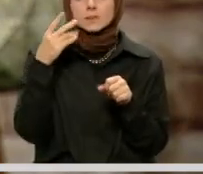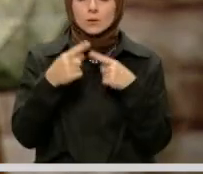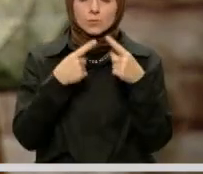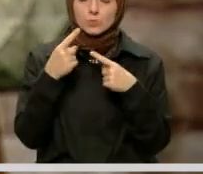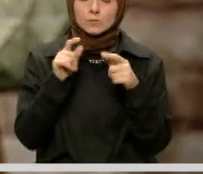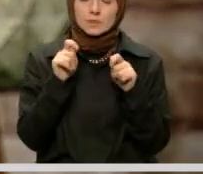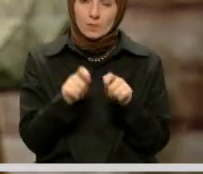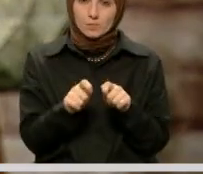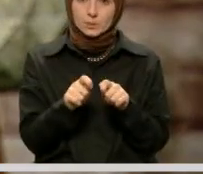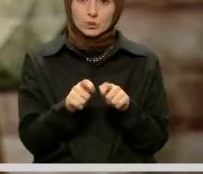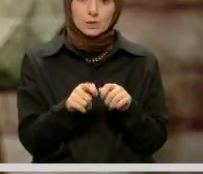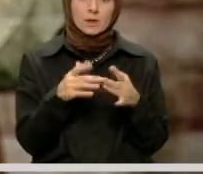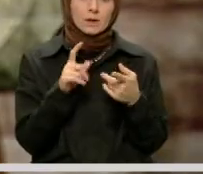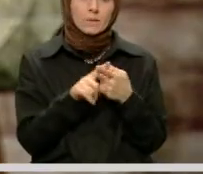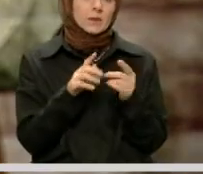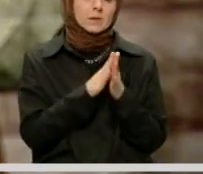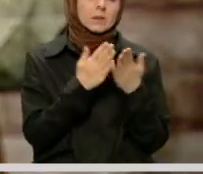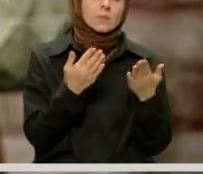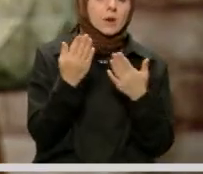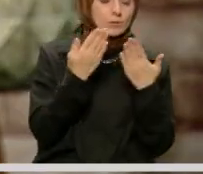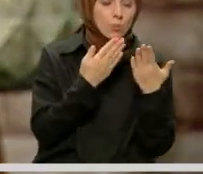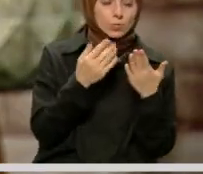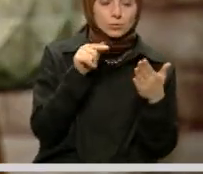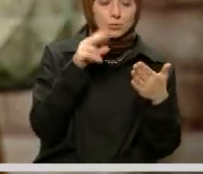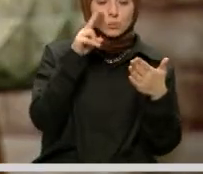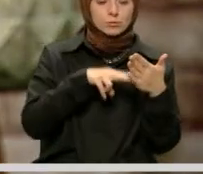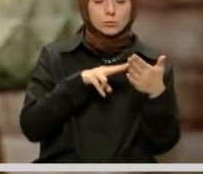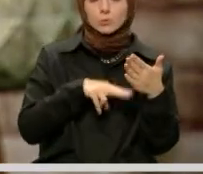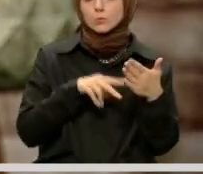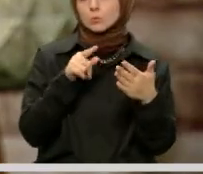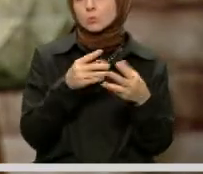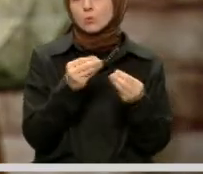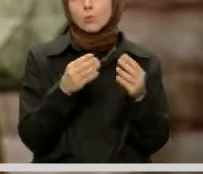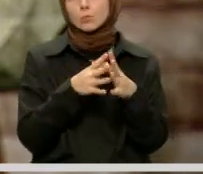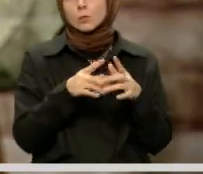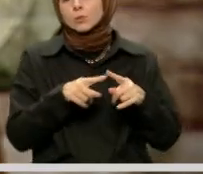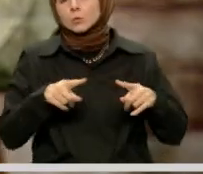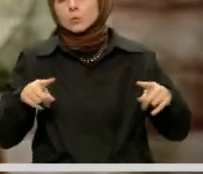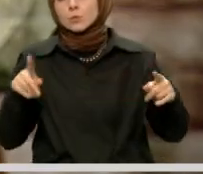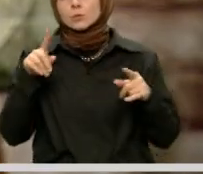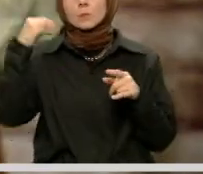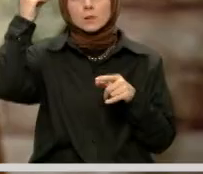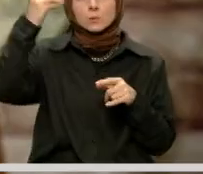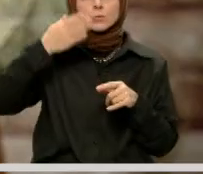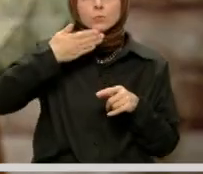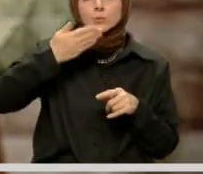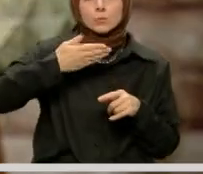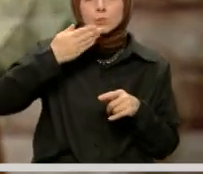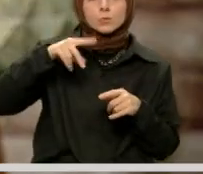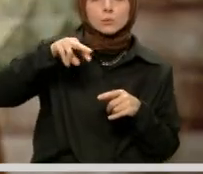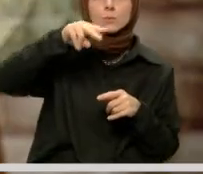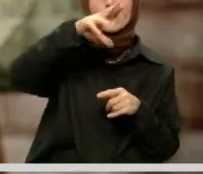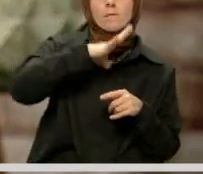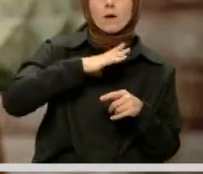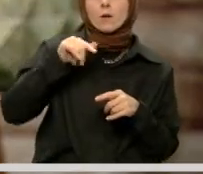yapmış. Kaynaklarımızda Efendimizin uzunca bir hutbesi var. Ramazan girmeden evvel Ramazan'a dikkat